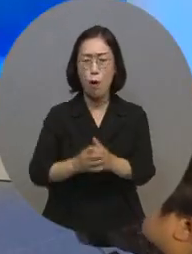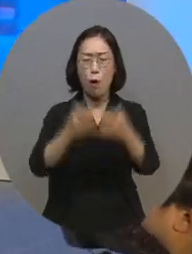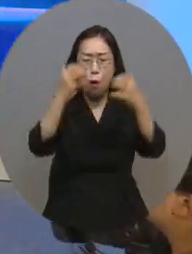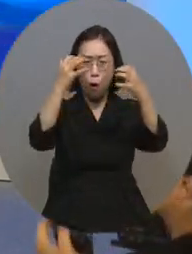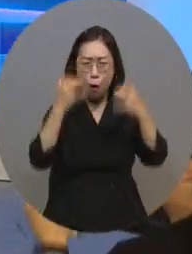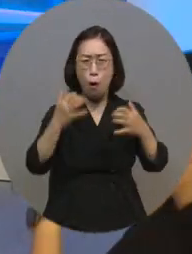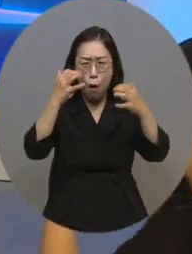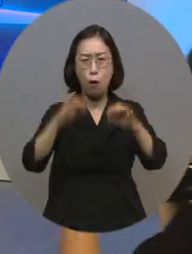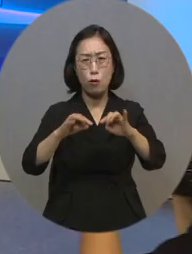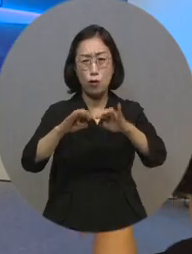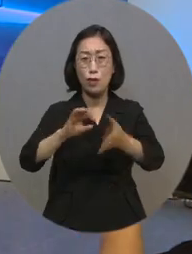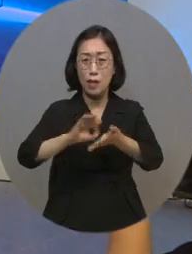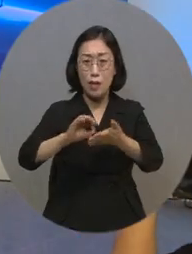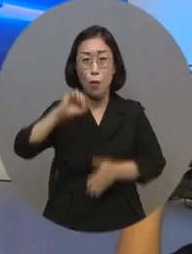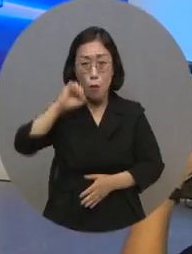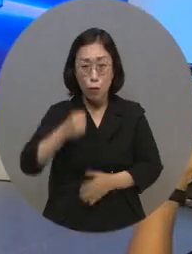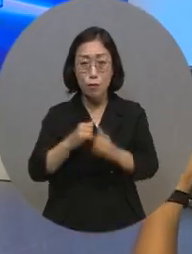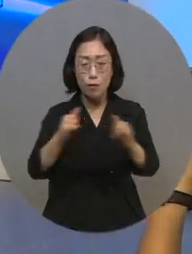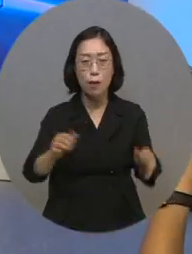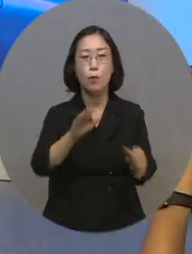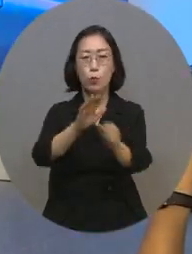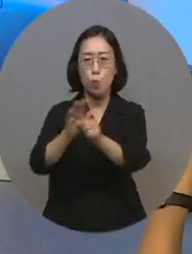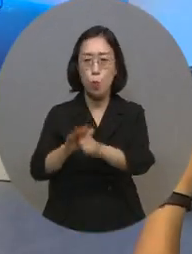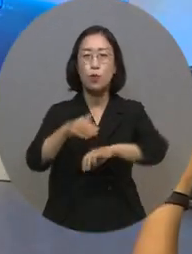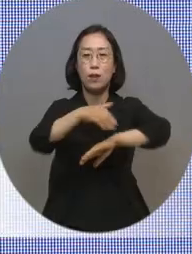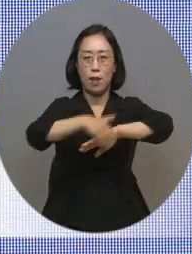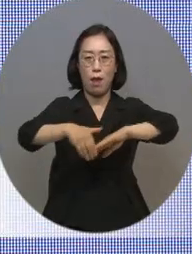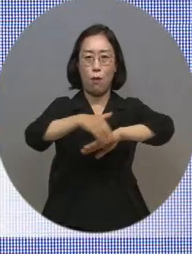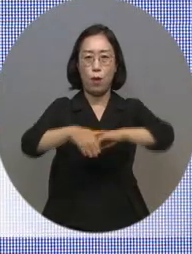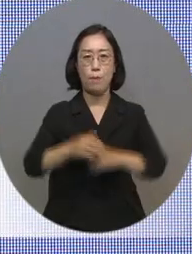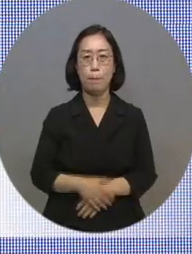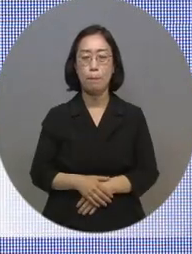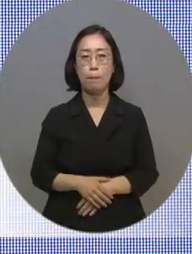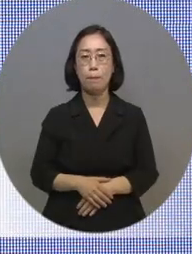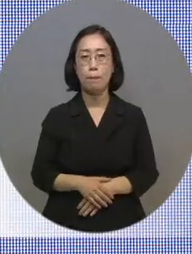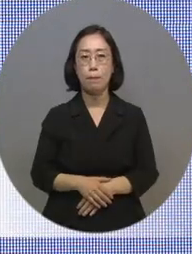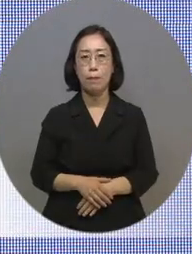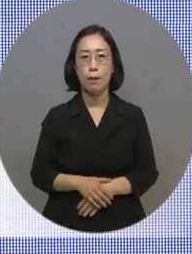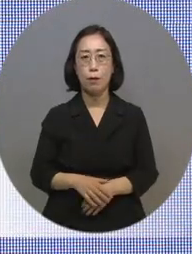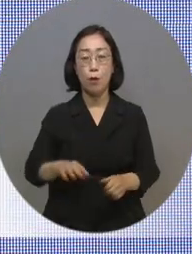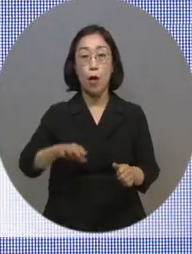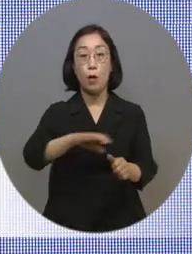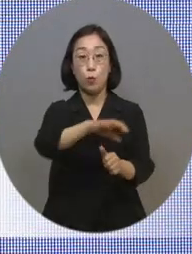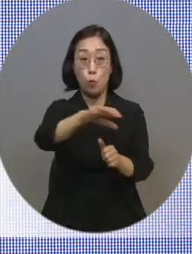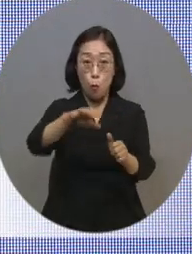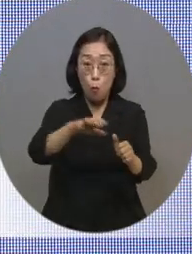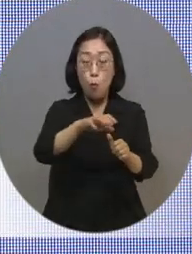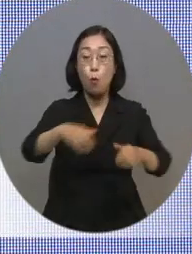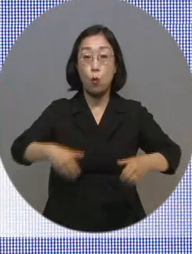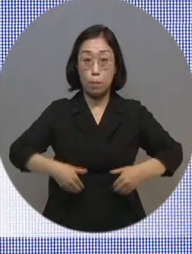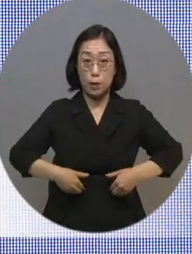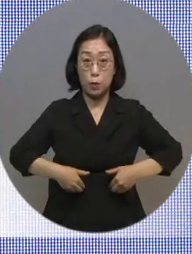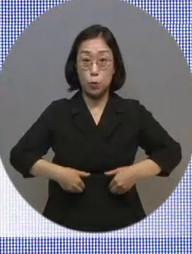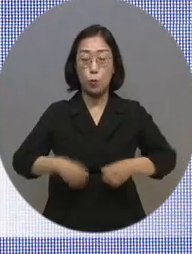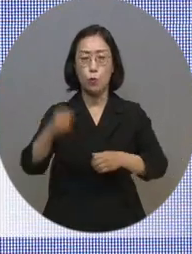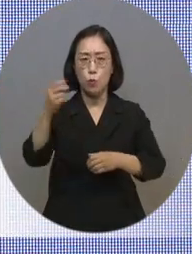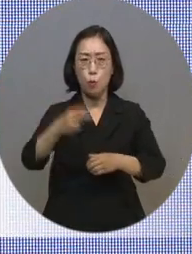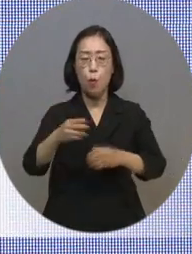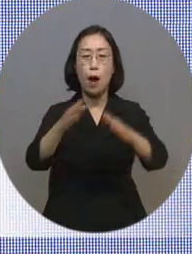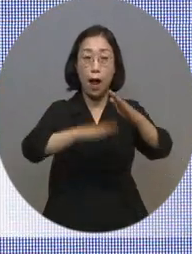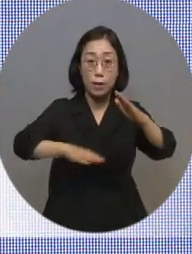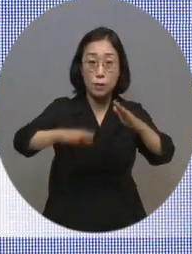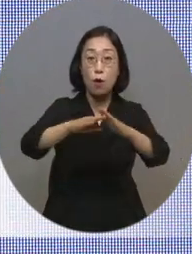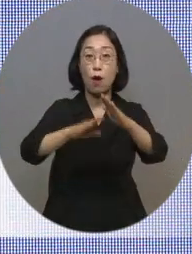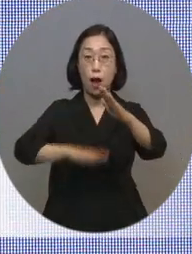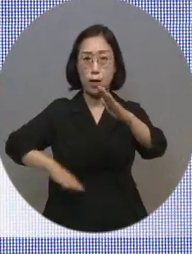하절기 에너지 취약계층을 지원할 계획입니다. 우리가 돌봐야 될 분들과 또 가정이나